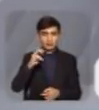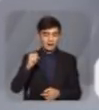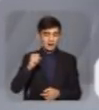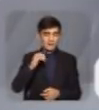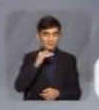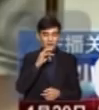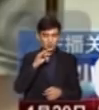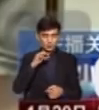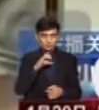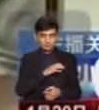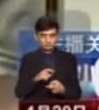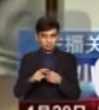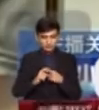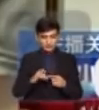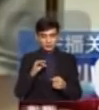провинции Хубэй.